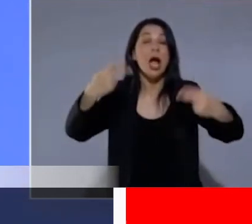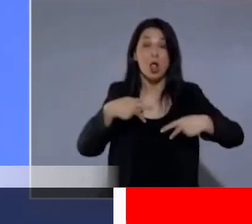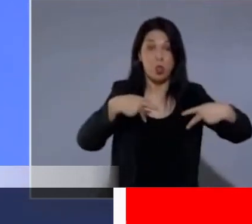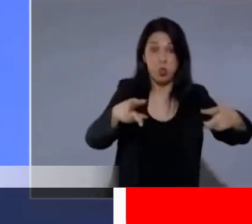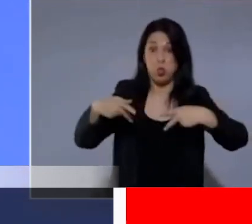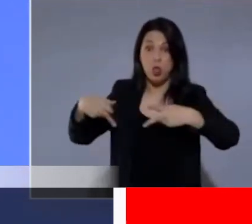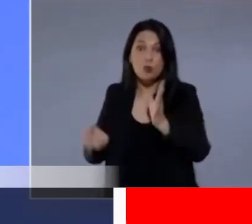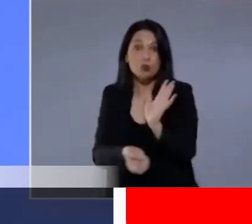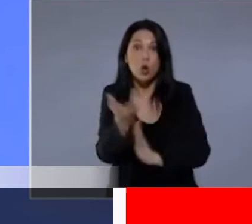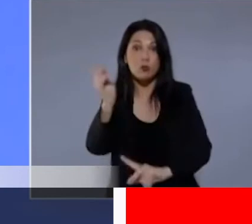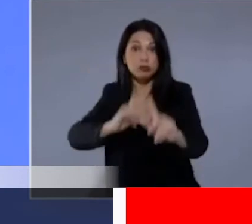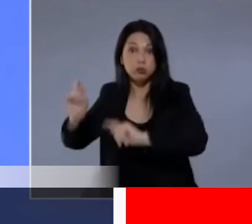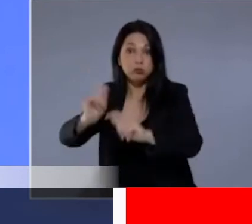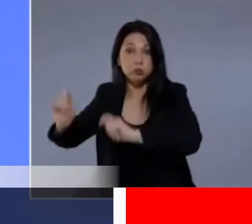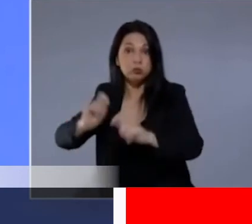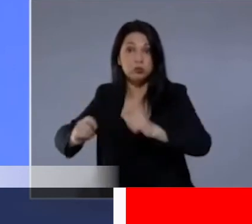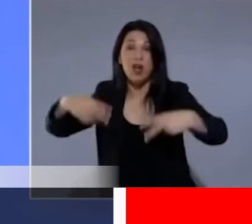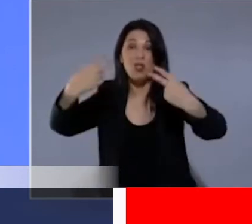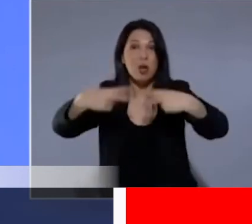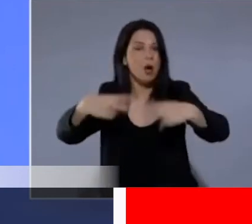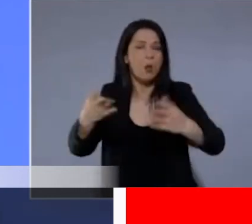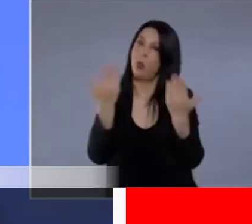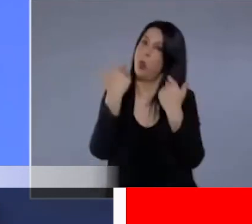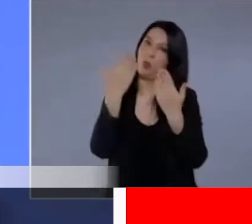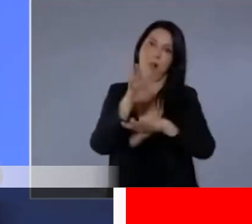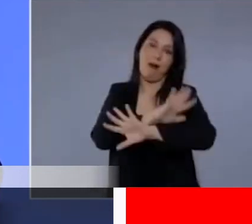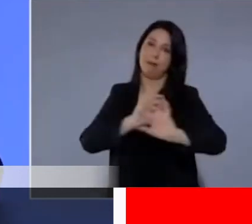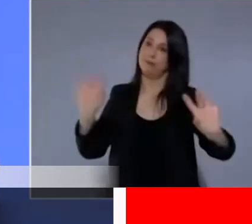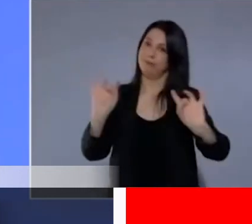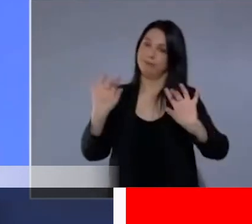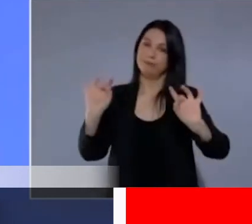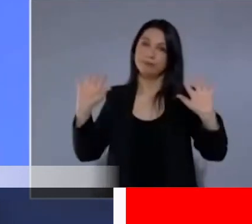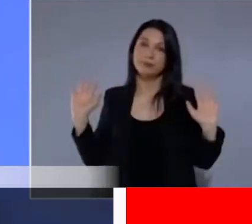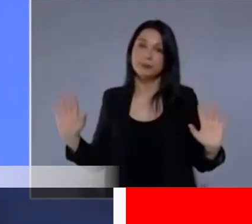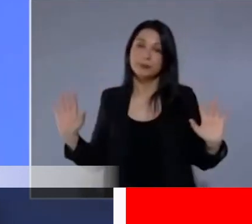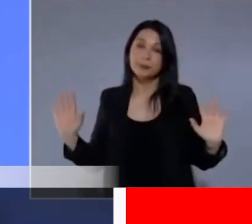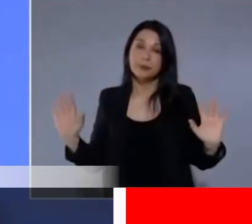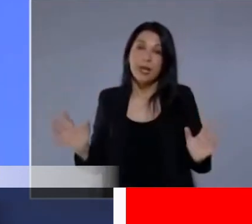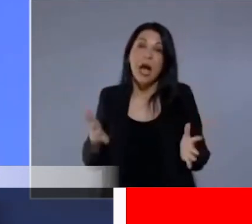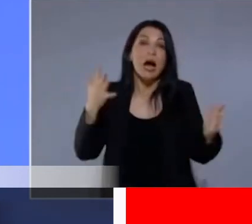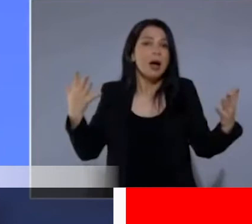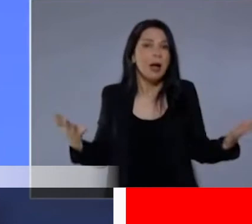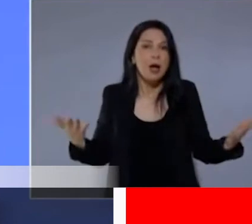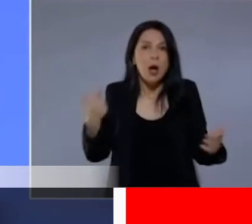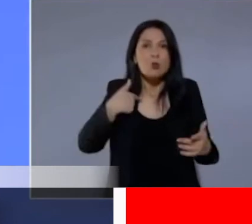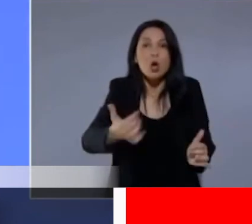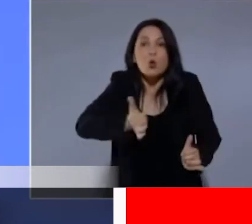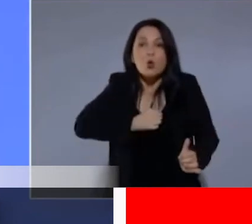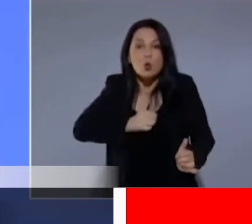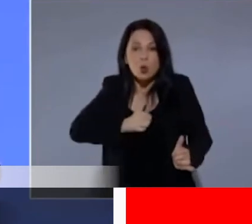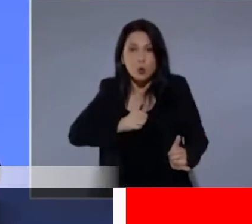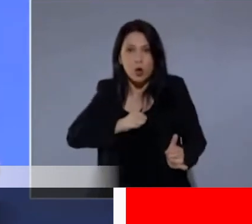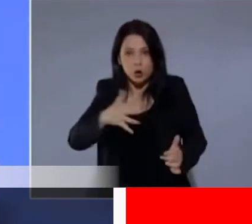Αλλά μετά την ολοκλήρωση της κατασκευής τους, ο ιδιωτικός φορέας σύμπραξης θα έχει την ευθύνη για τη λειτουργία και